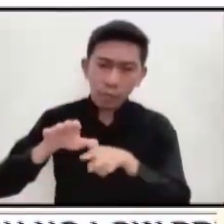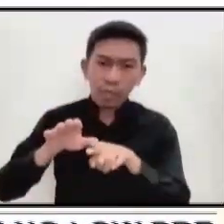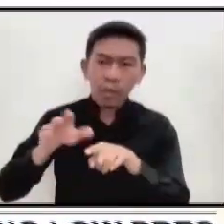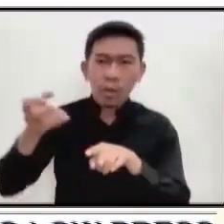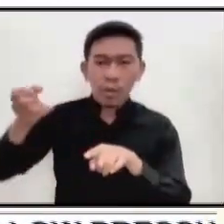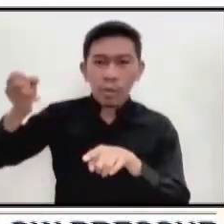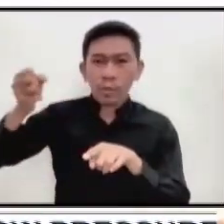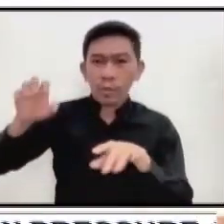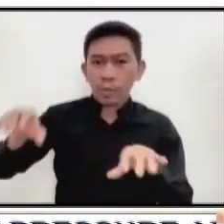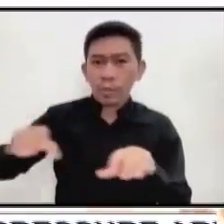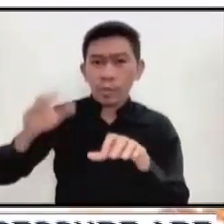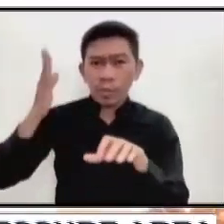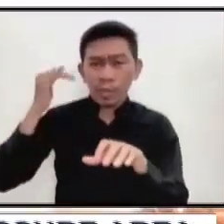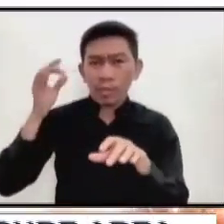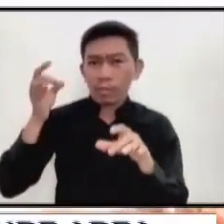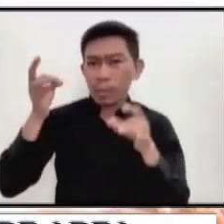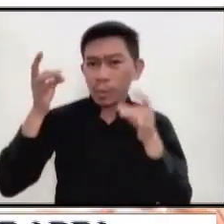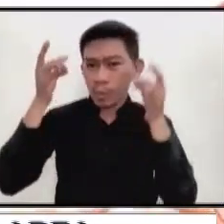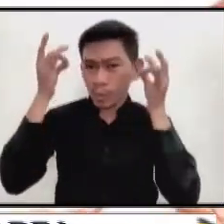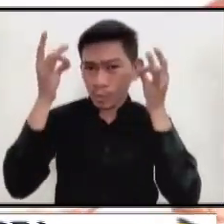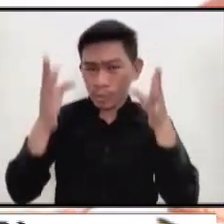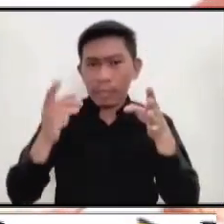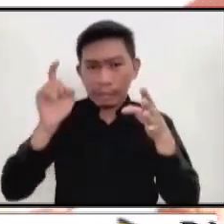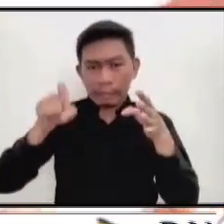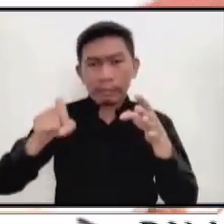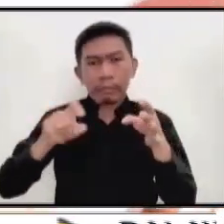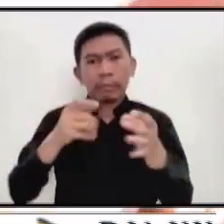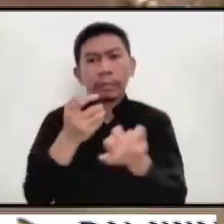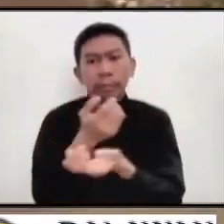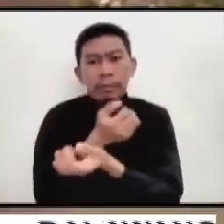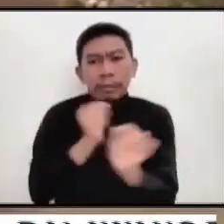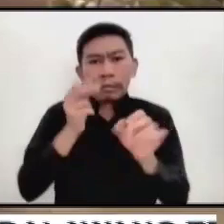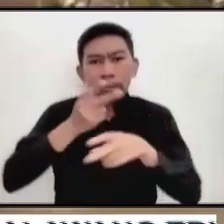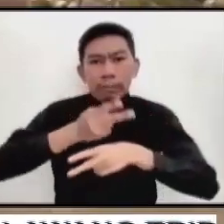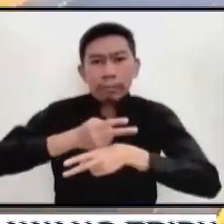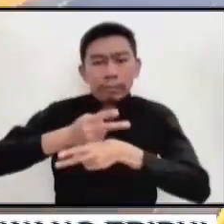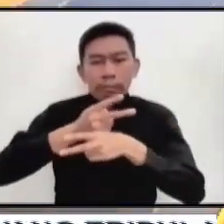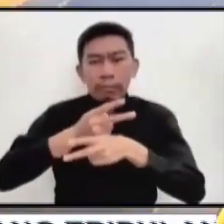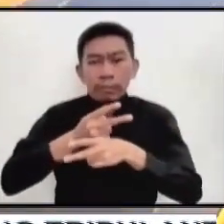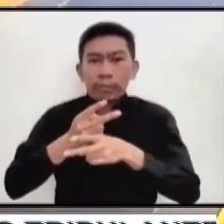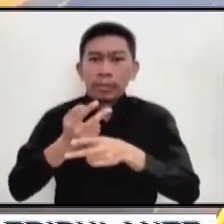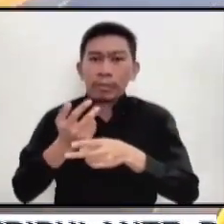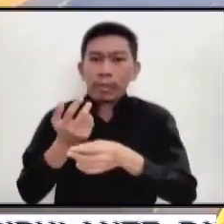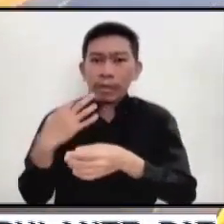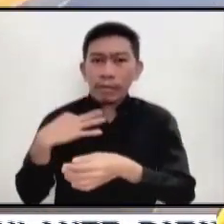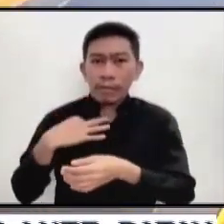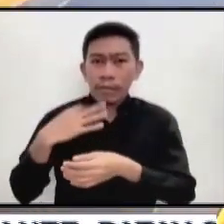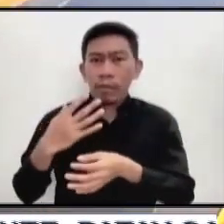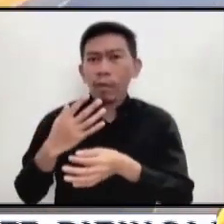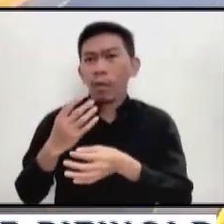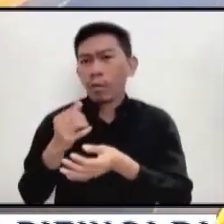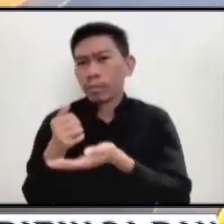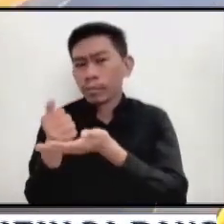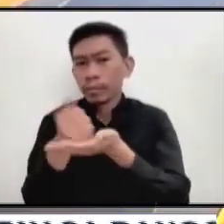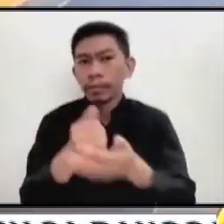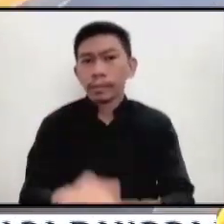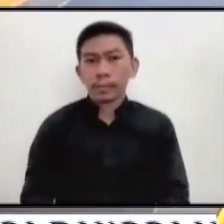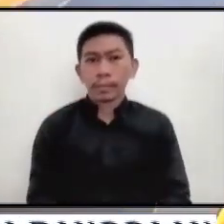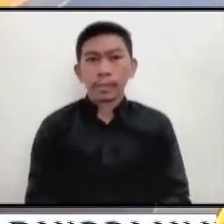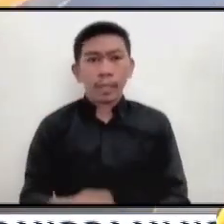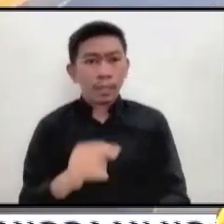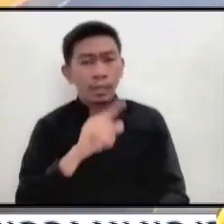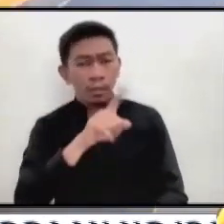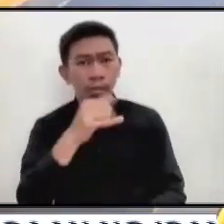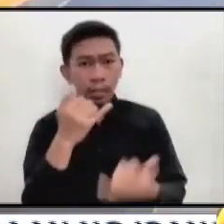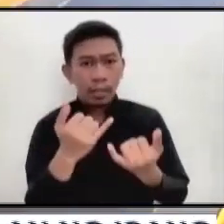din po yung safety ng aming mga responders. Mm-hmm. So, Governor, ngayon, may mga nasa evacuation center pa rin po. And if yes, may numbers po